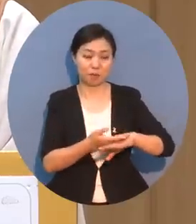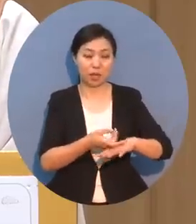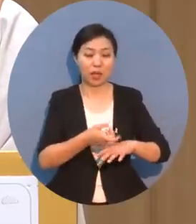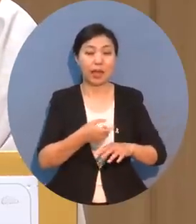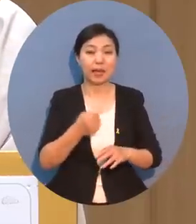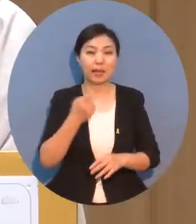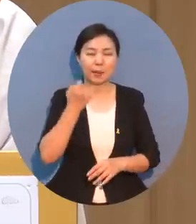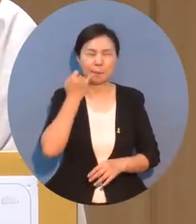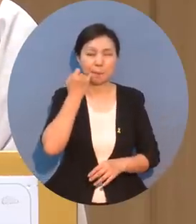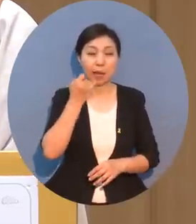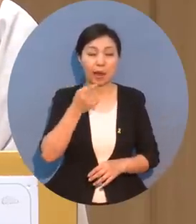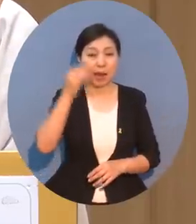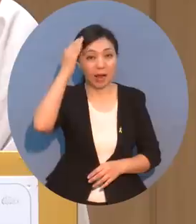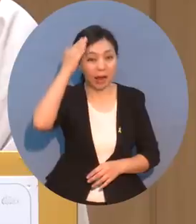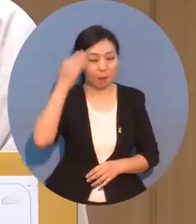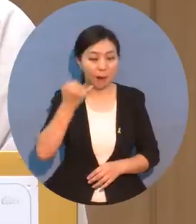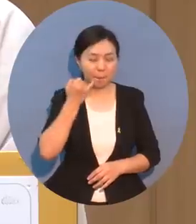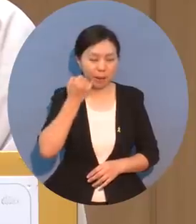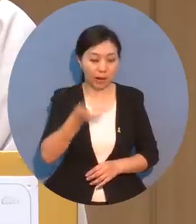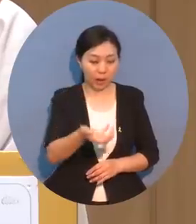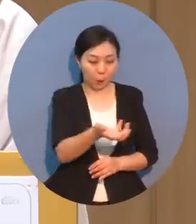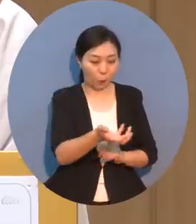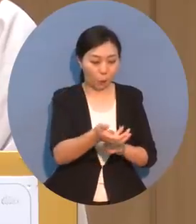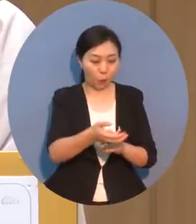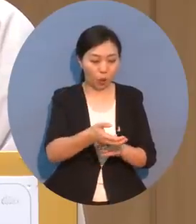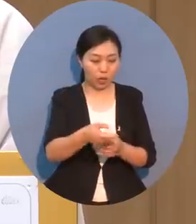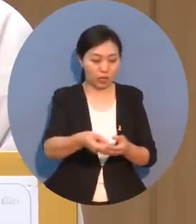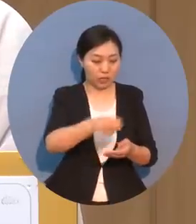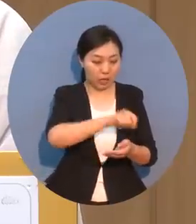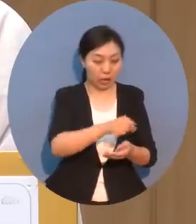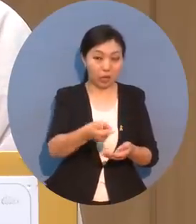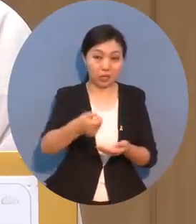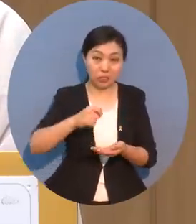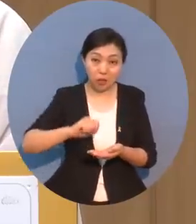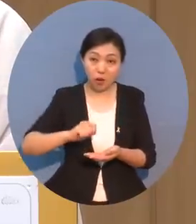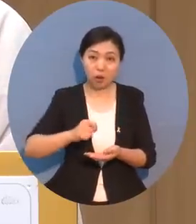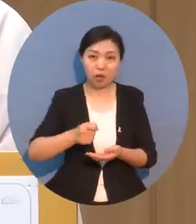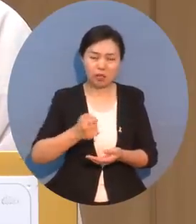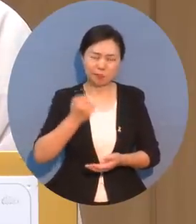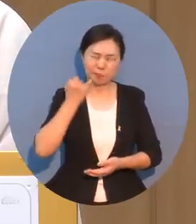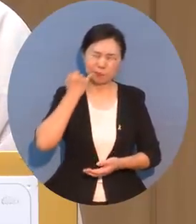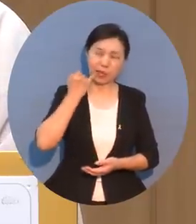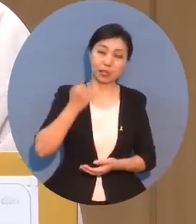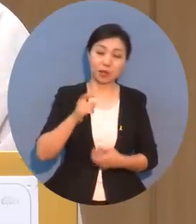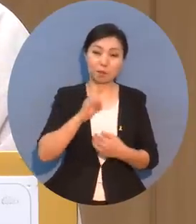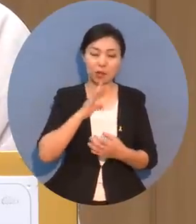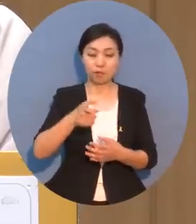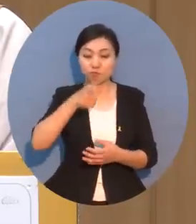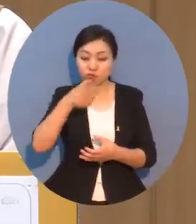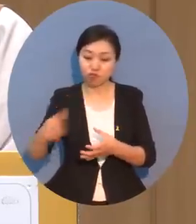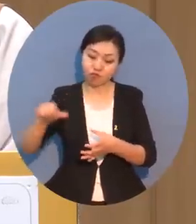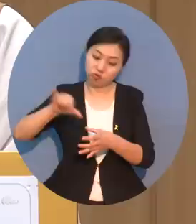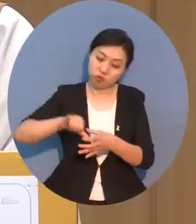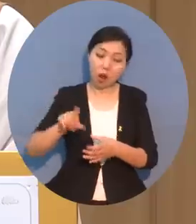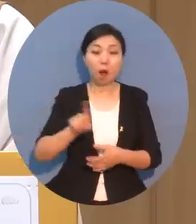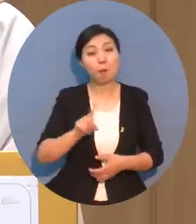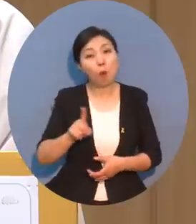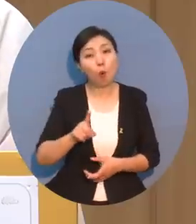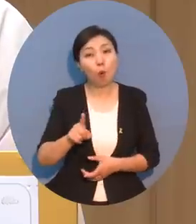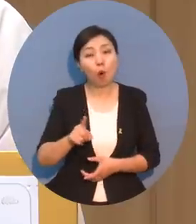그럼 우리 간장 갖다 놓고 싱거운 데 맞춰가지고 간장 갖다 놓고 넣게 할까? 짠 데만 차놓고 물붓기